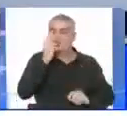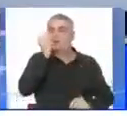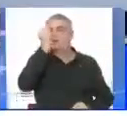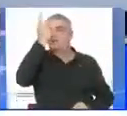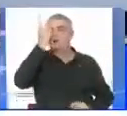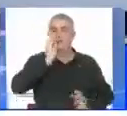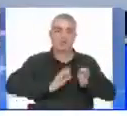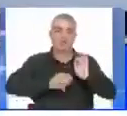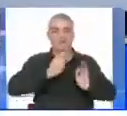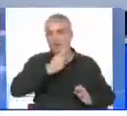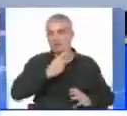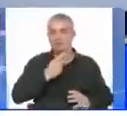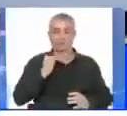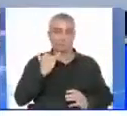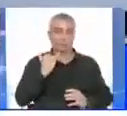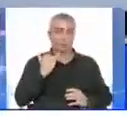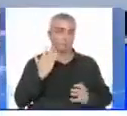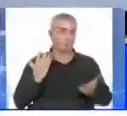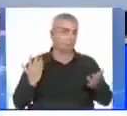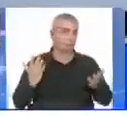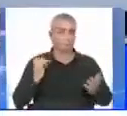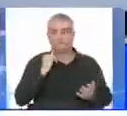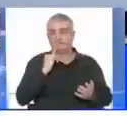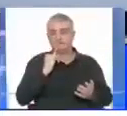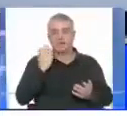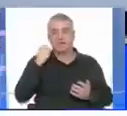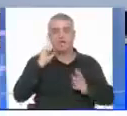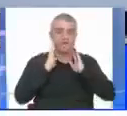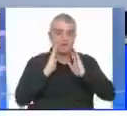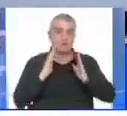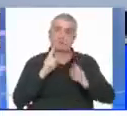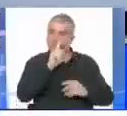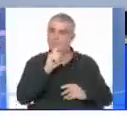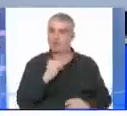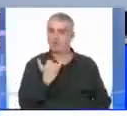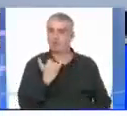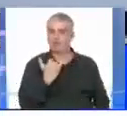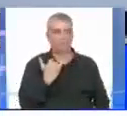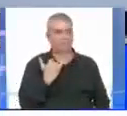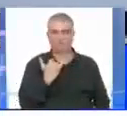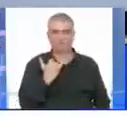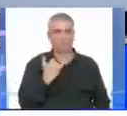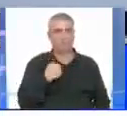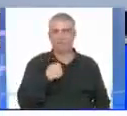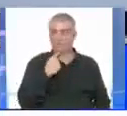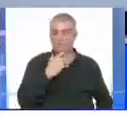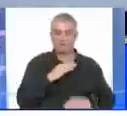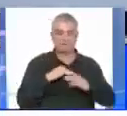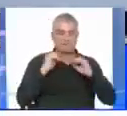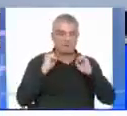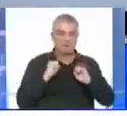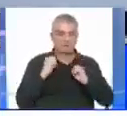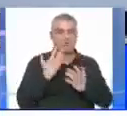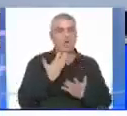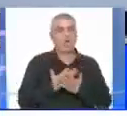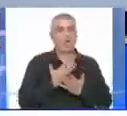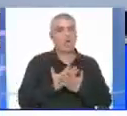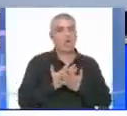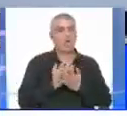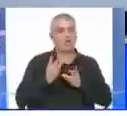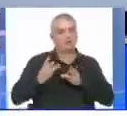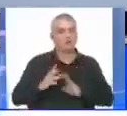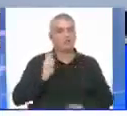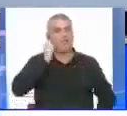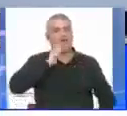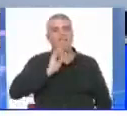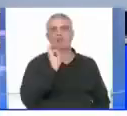עצם לפרקליטות, נכון? איזה הפרת אמונים? יכול להיות שכן. אבל אני אומר שבבסיס הוכחה פה שיטה